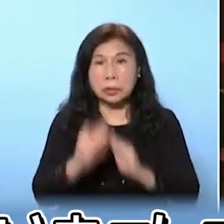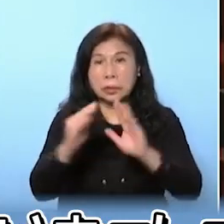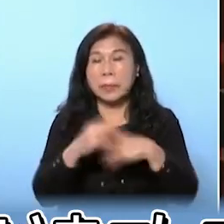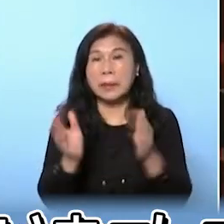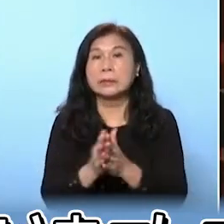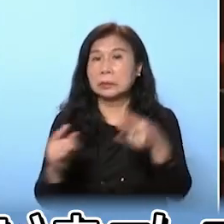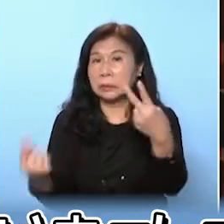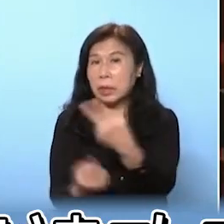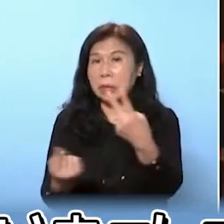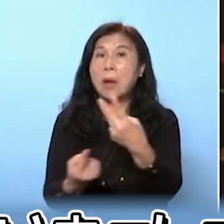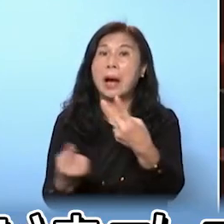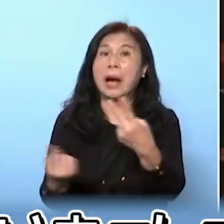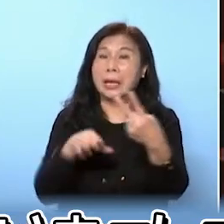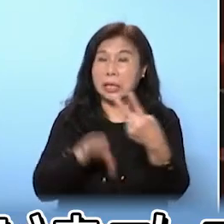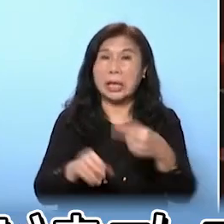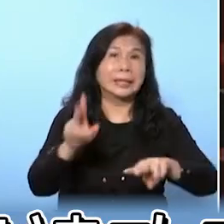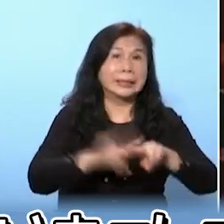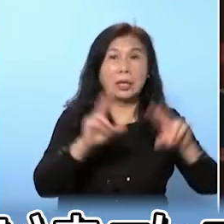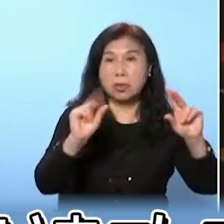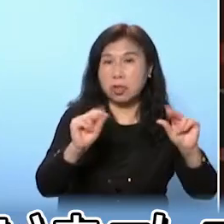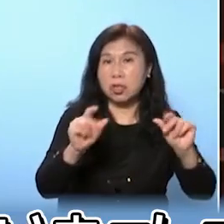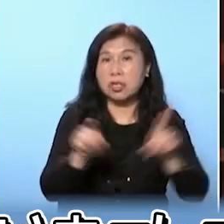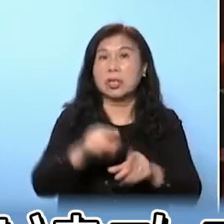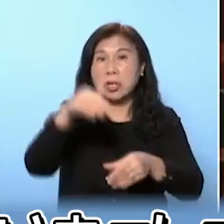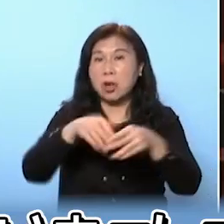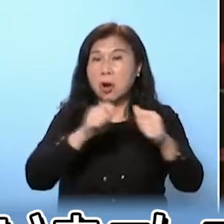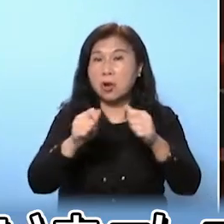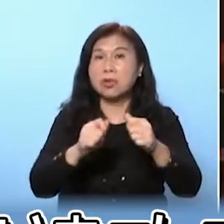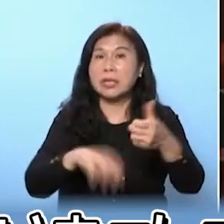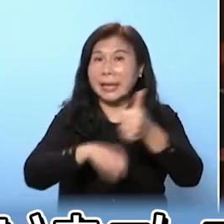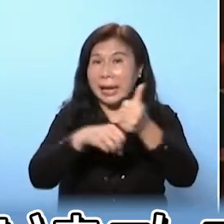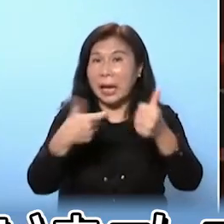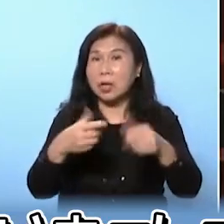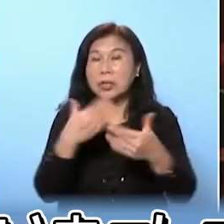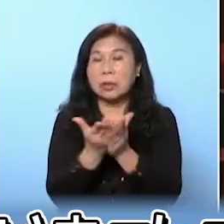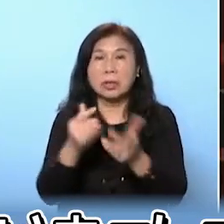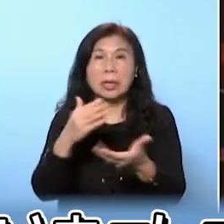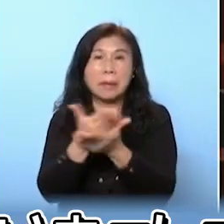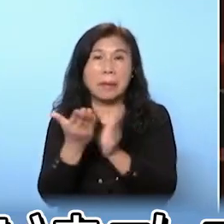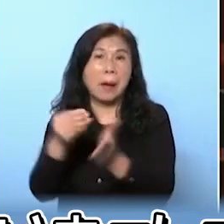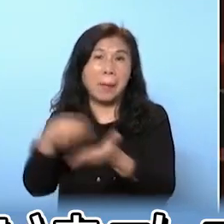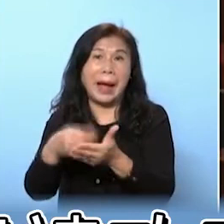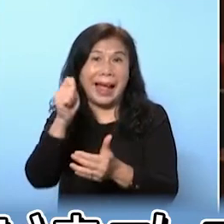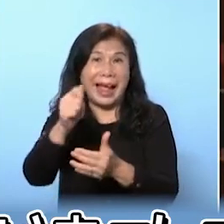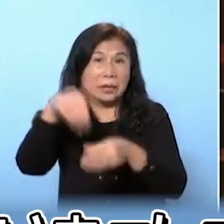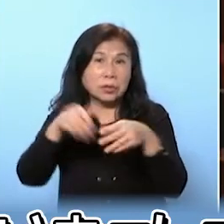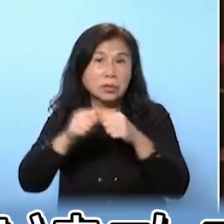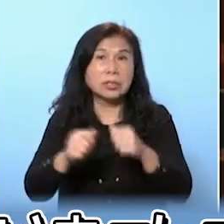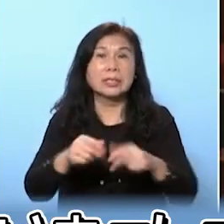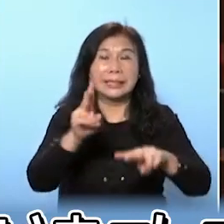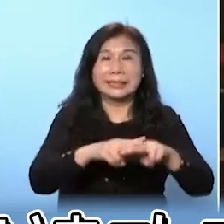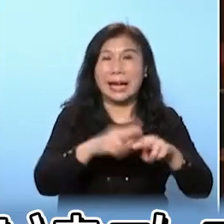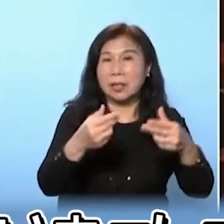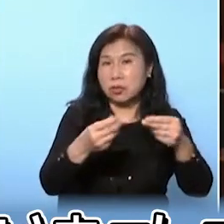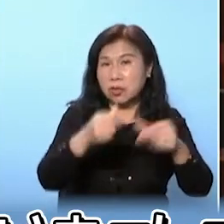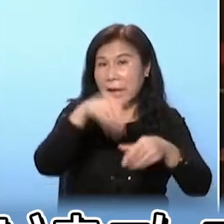模约20,000亿元人民币的股市平准基金，通过不同方式投资 A 股，或者是通过中国证券